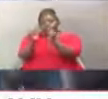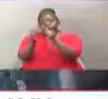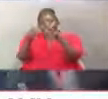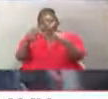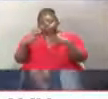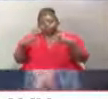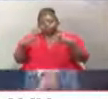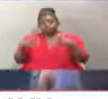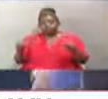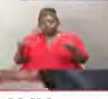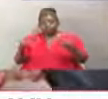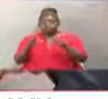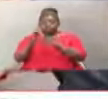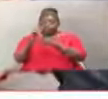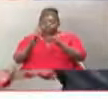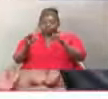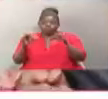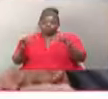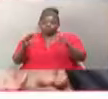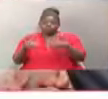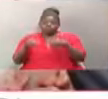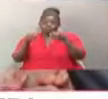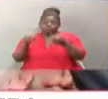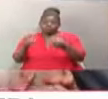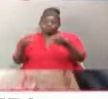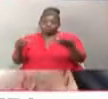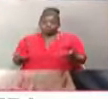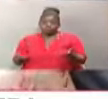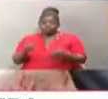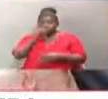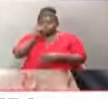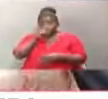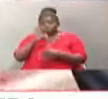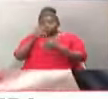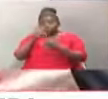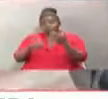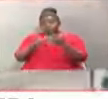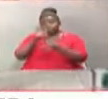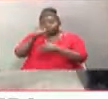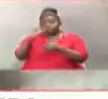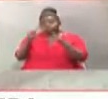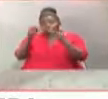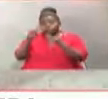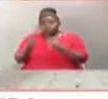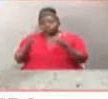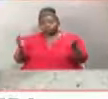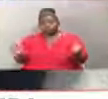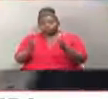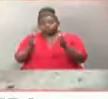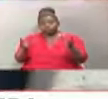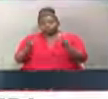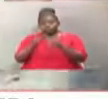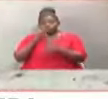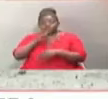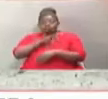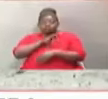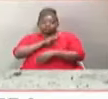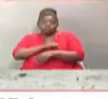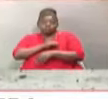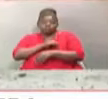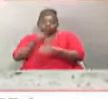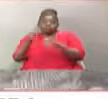n'abaabuzibwawo netu abasalidde ente ssatu enkoko amatooke obungasaako ebintu ebirala okubazaamu amaanyi n'okubagumya olw'embeera